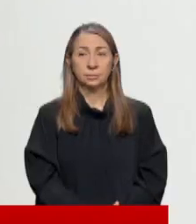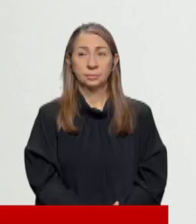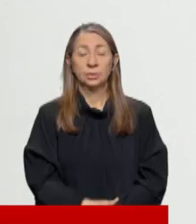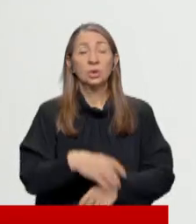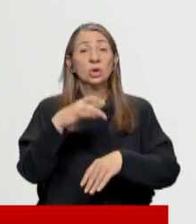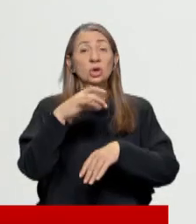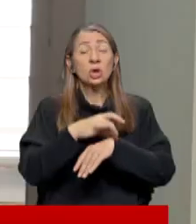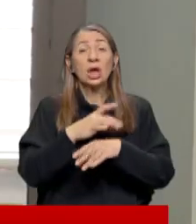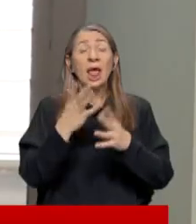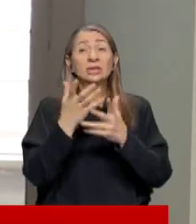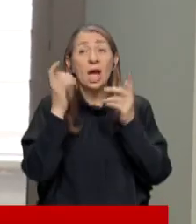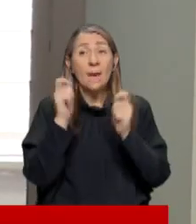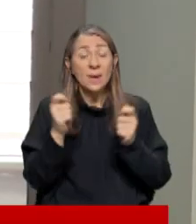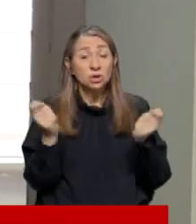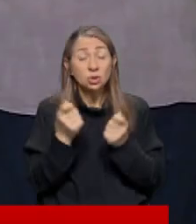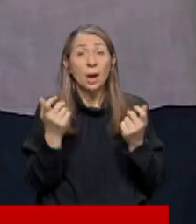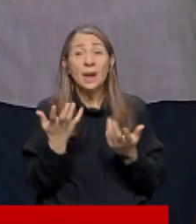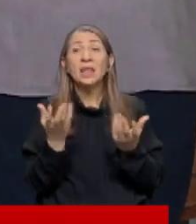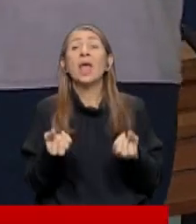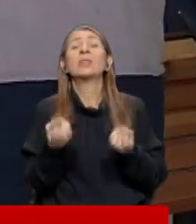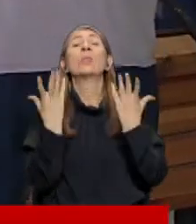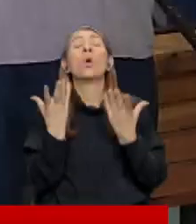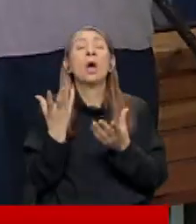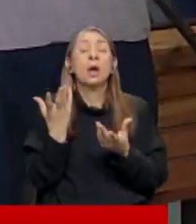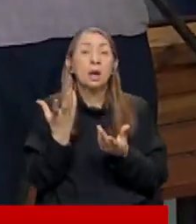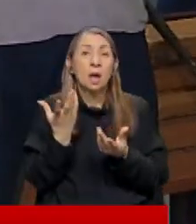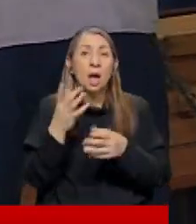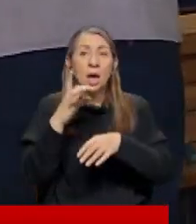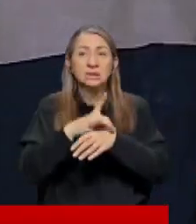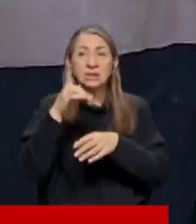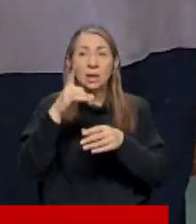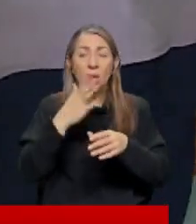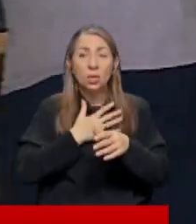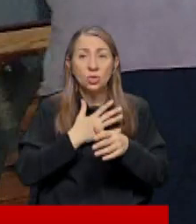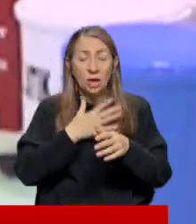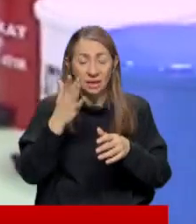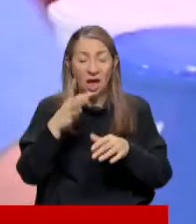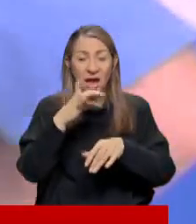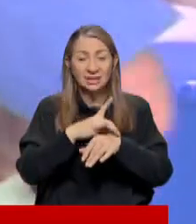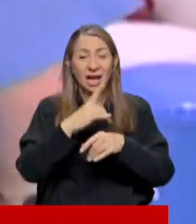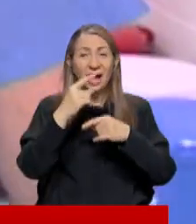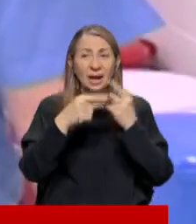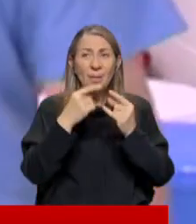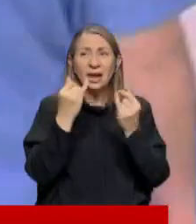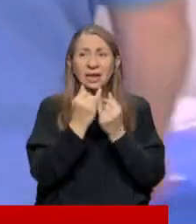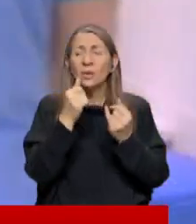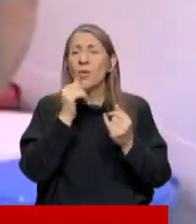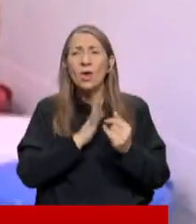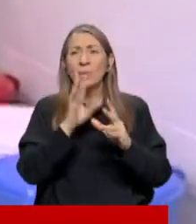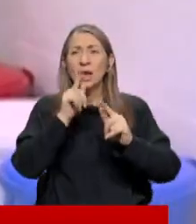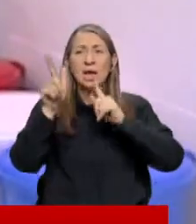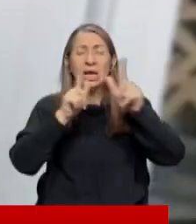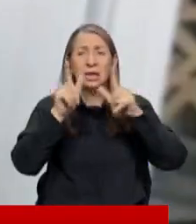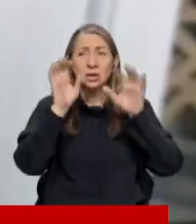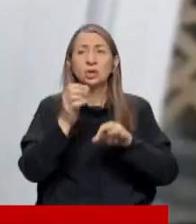Doktorlar elinden geleni yapıyor ama yine de yetişemiyorlar hastanelerin önünden hasta yakınlarının tepkisi yükseliyor